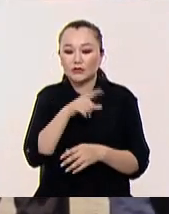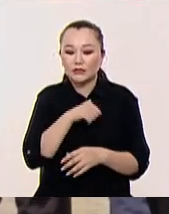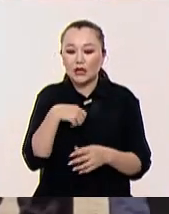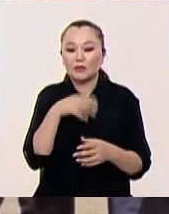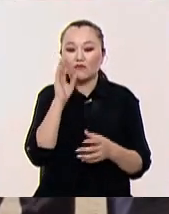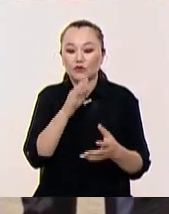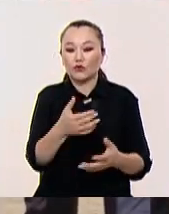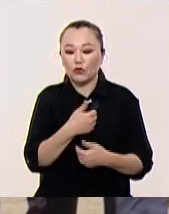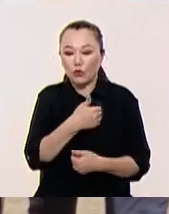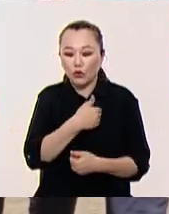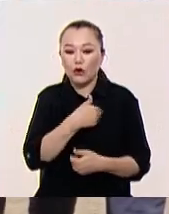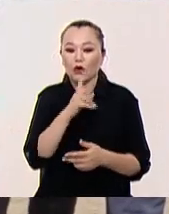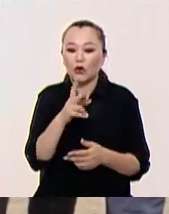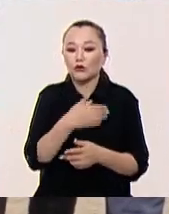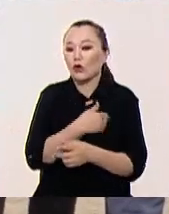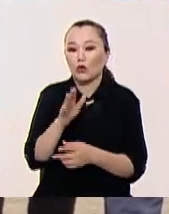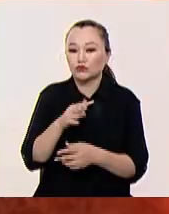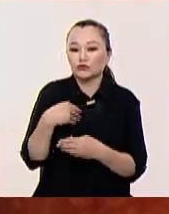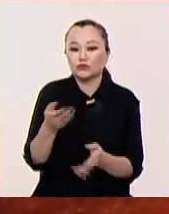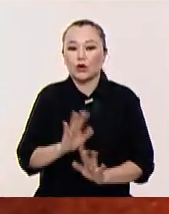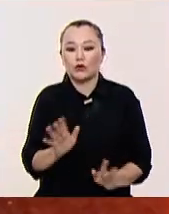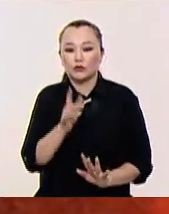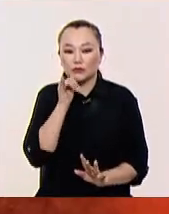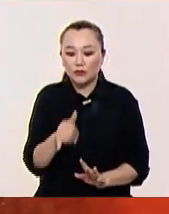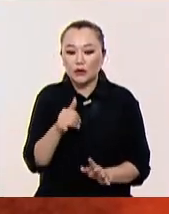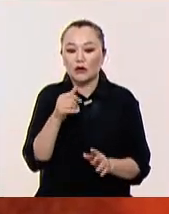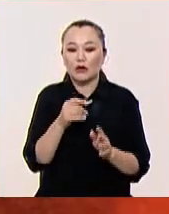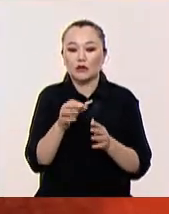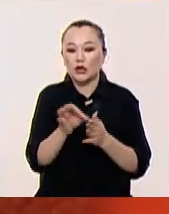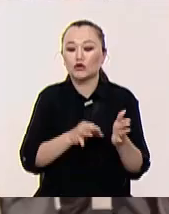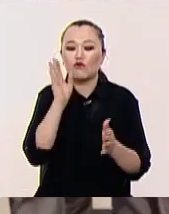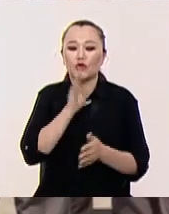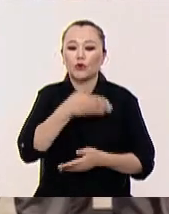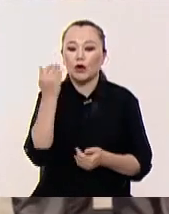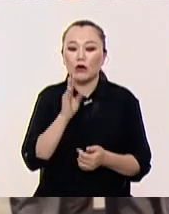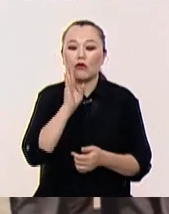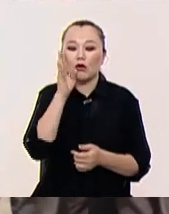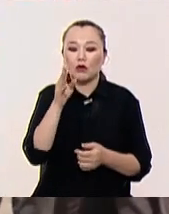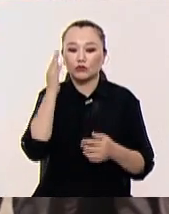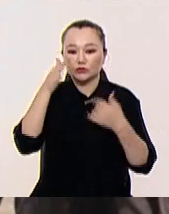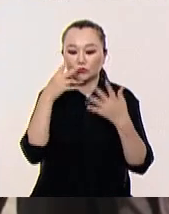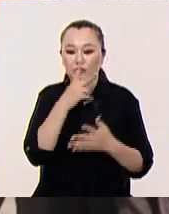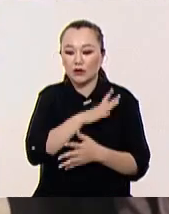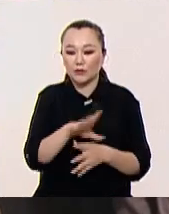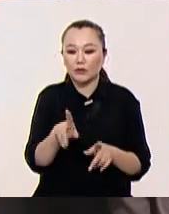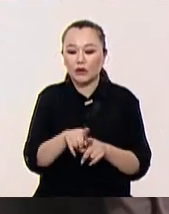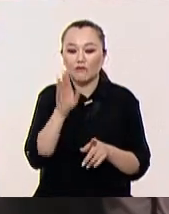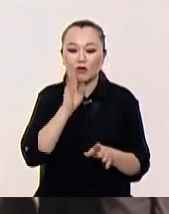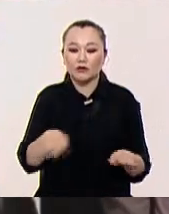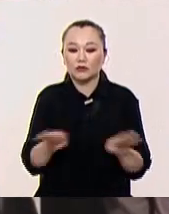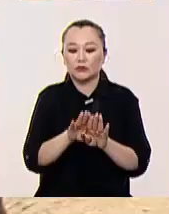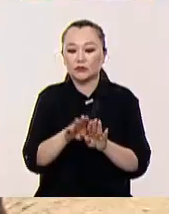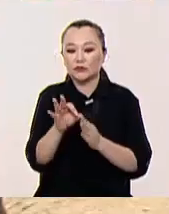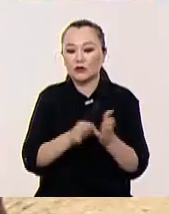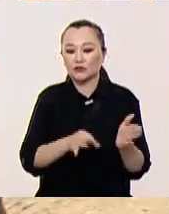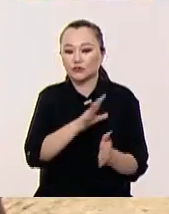алып, қалаған адамына береді, қалаған адамына бермейді. Сонымен бірден су жоқ деді, азанына түс көргендей болдық. Суды бірден өшіріп тастады, айшай